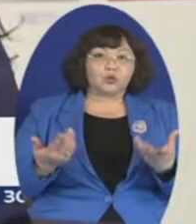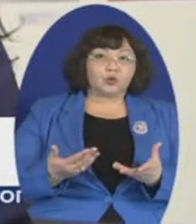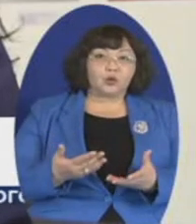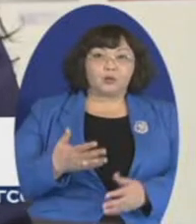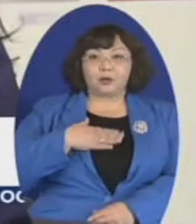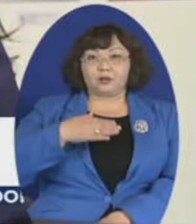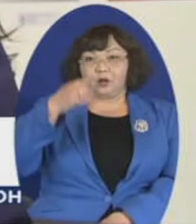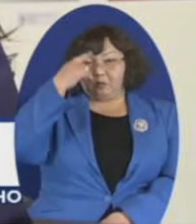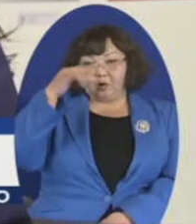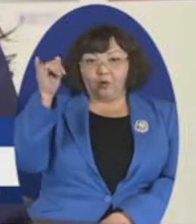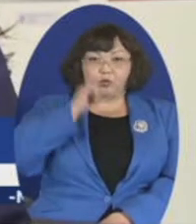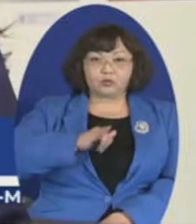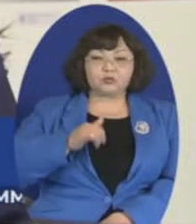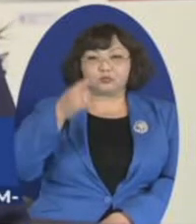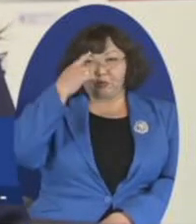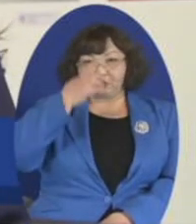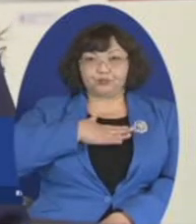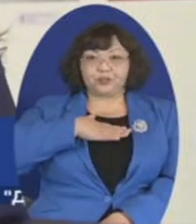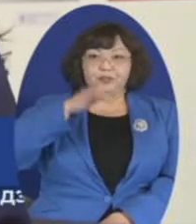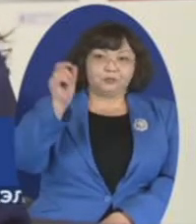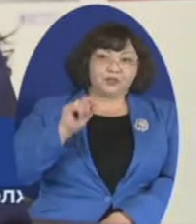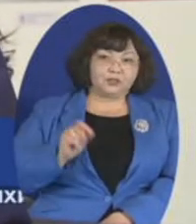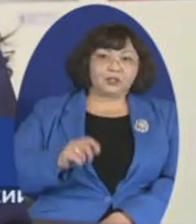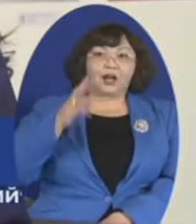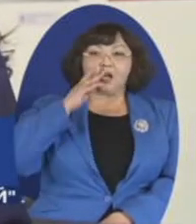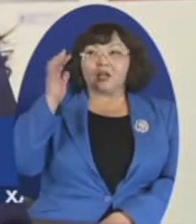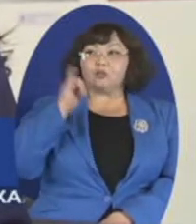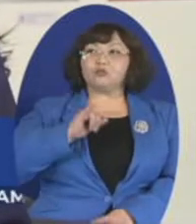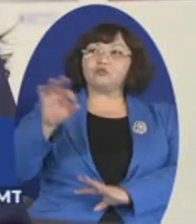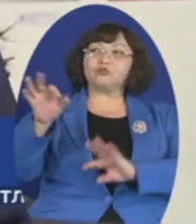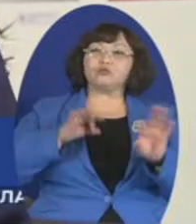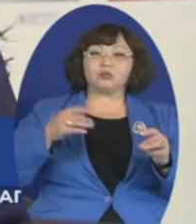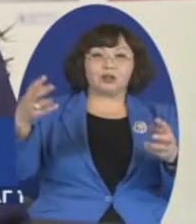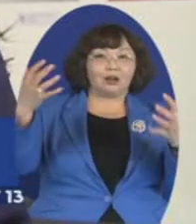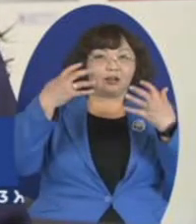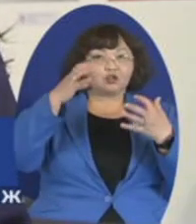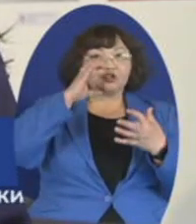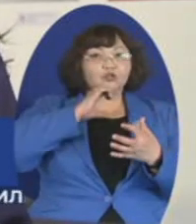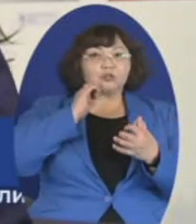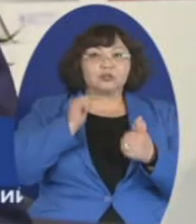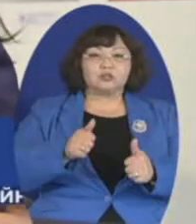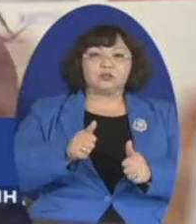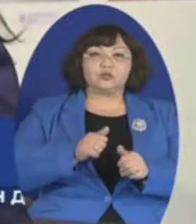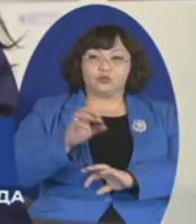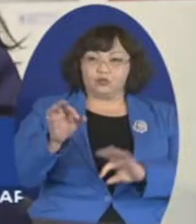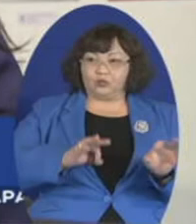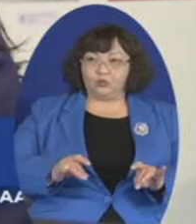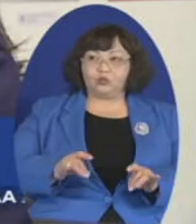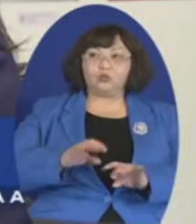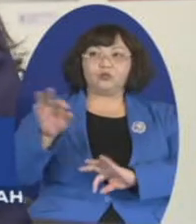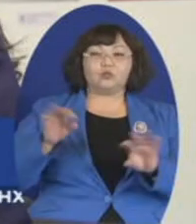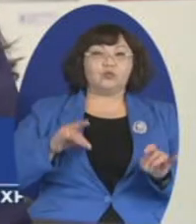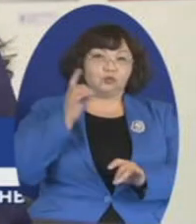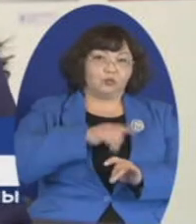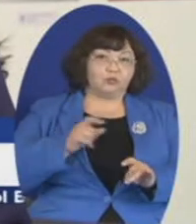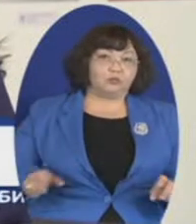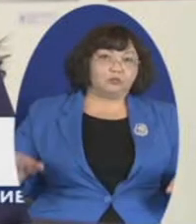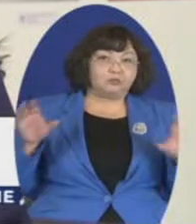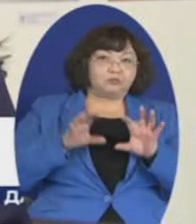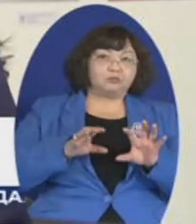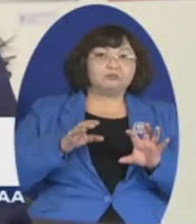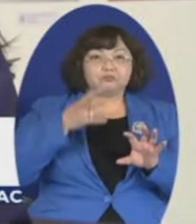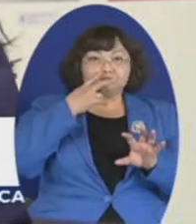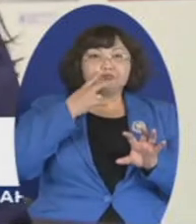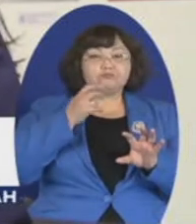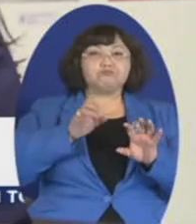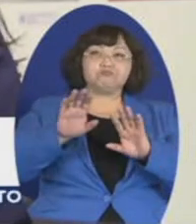манай монгол бичгийг маш олон орны хүмүүсээ сонирхдаг болсон байна. Тэгээд олон төрөлд олон өөр хүмүүс оролцож байгаагаараа давуу талтай болж